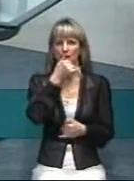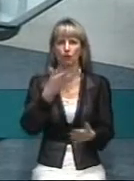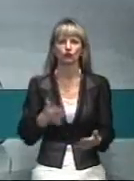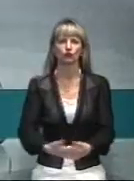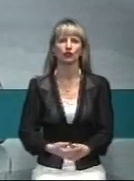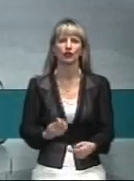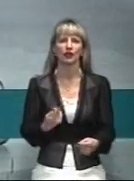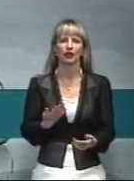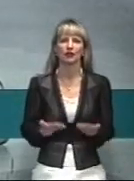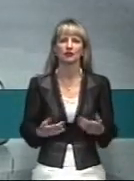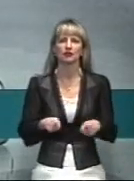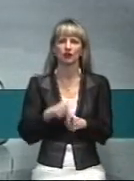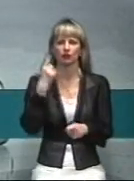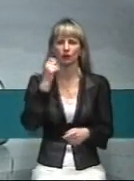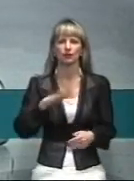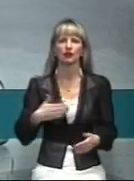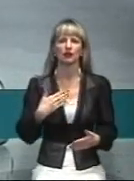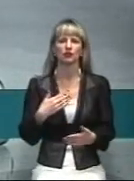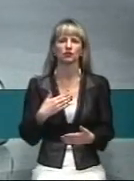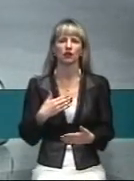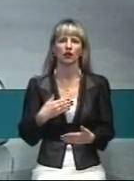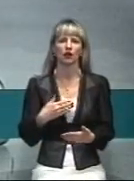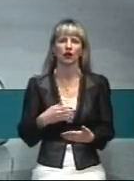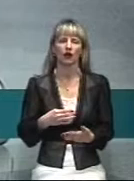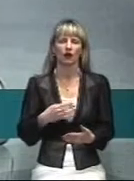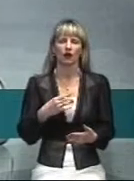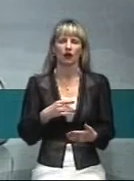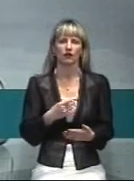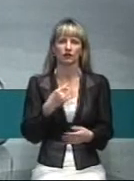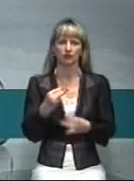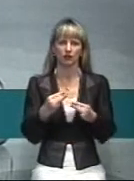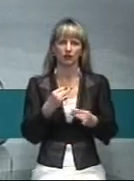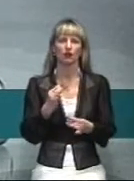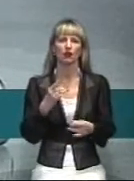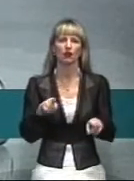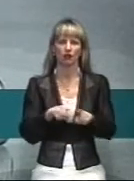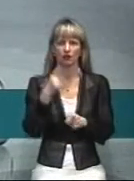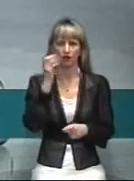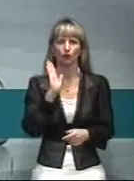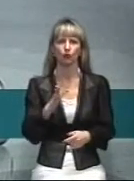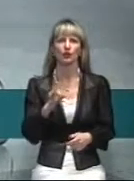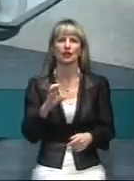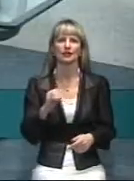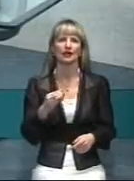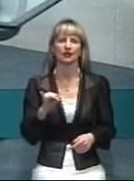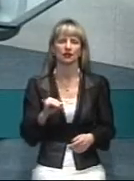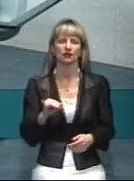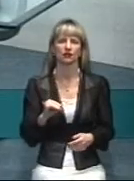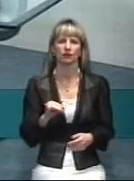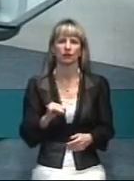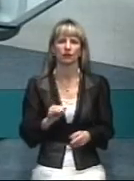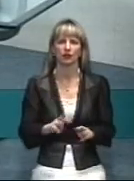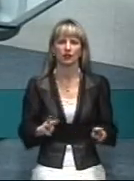така інформація, думаю, після нашого ефіру така інформація обов'язково з'явиться на сайті патрульної поліції. Дякую.